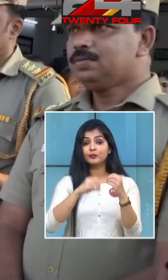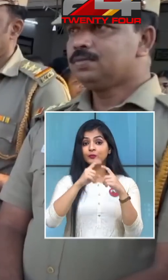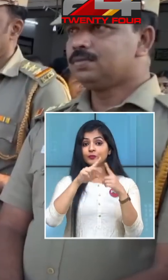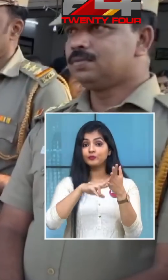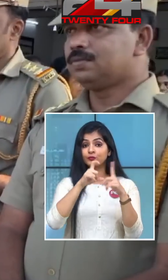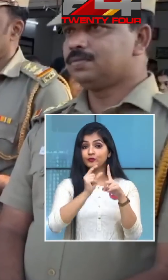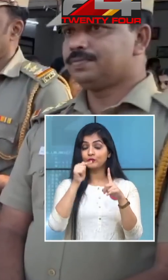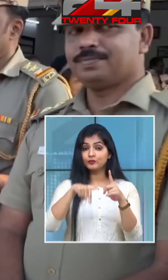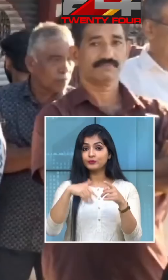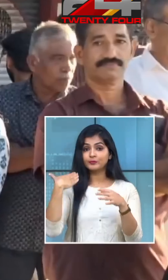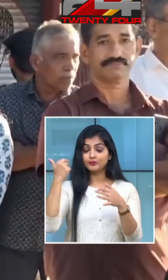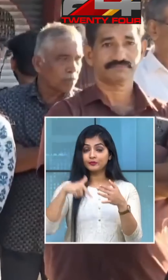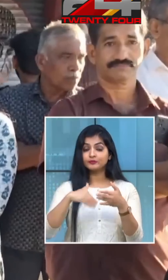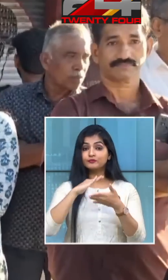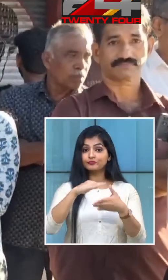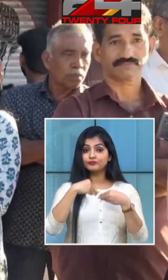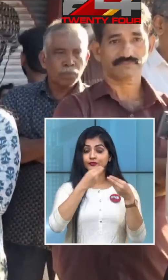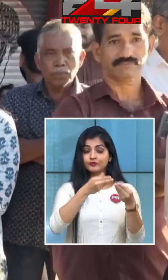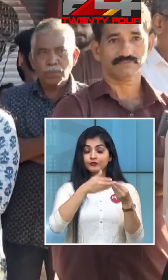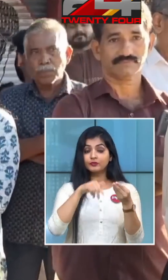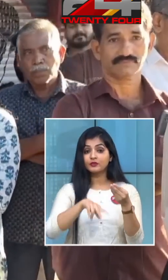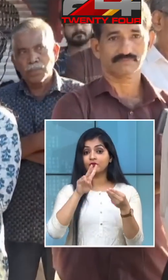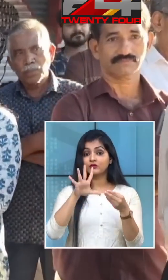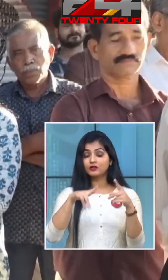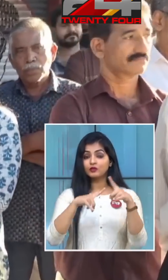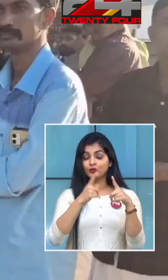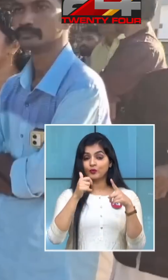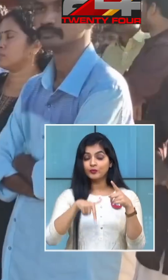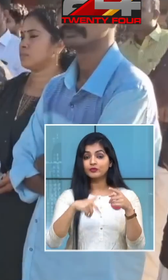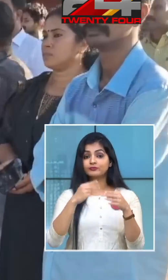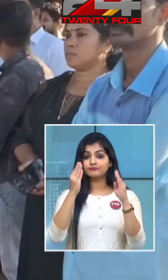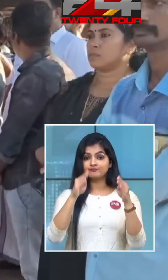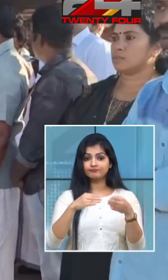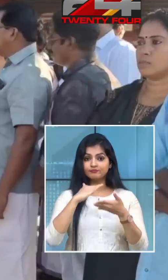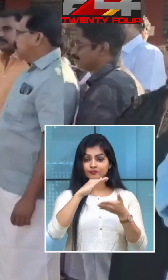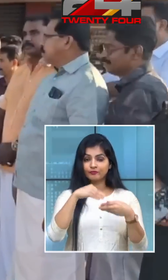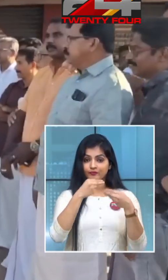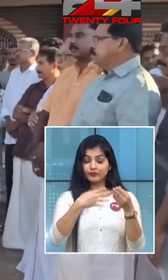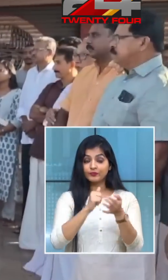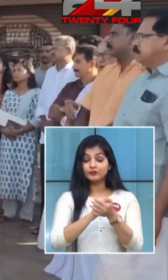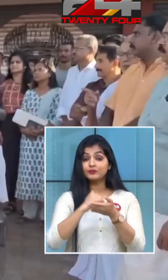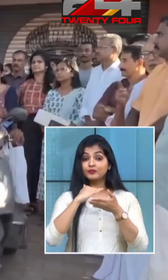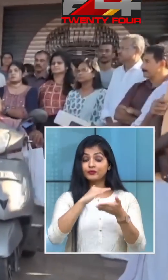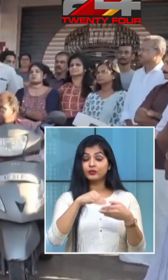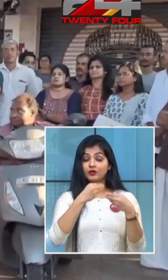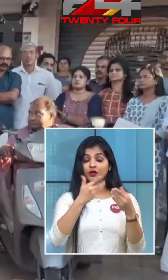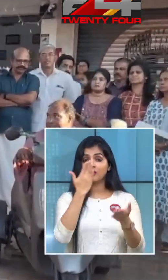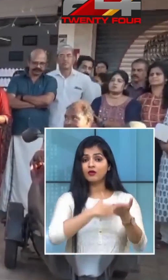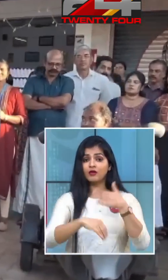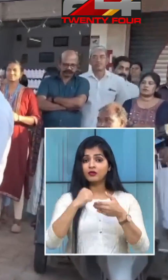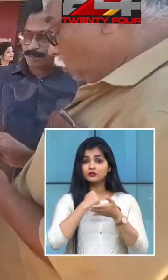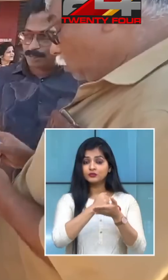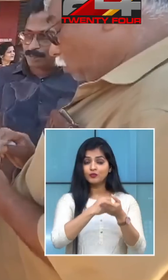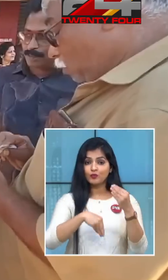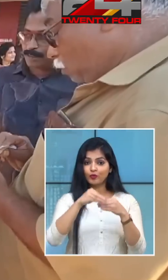ഓഫീസിന് പുരസ്കാരത്തുകയായ 25,000 രൂപയും ഫലകവും സമ്മാനിച്ചത്. പുരസ്കാരത്തുക ഭിന്നശേഷി സൗഹാർദ്ദ പ്രവർത്തനത്തിന്